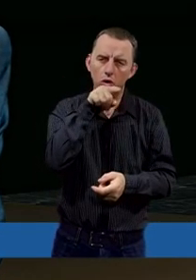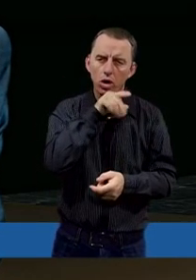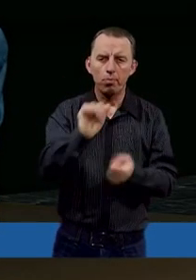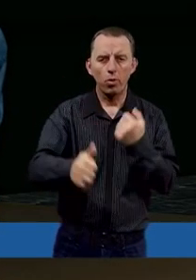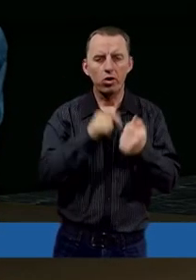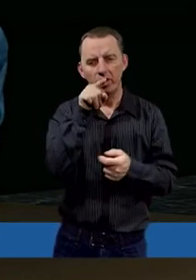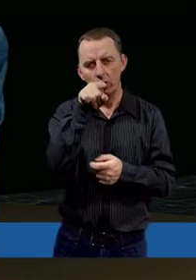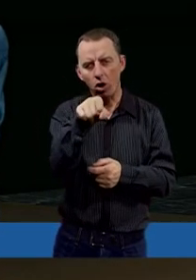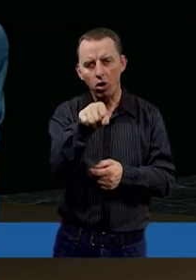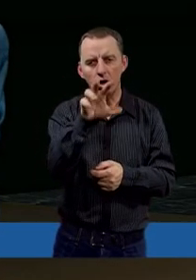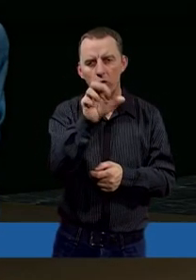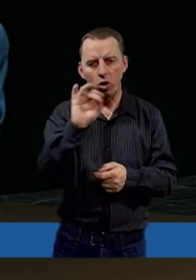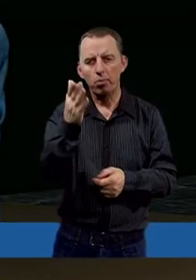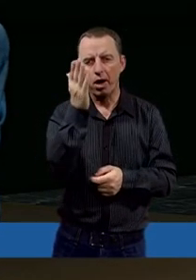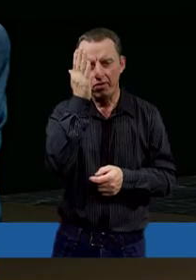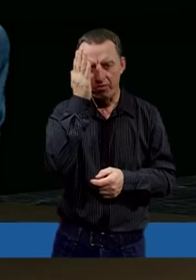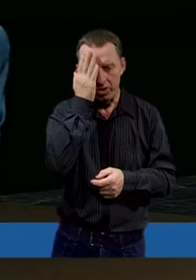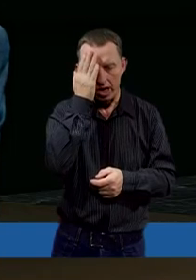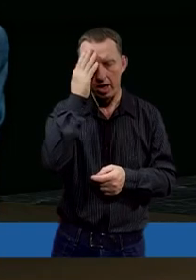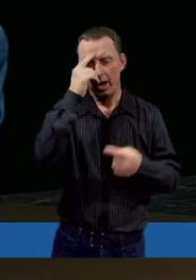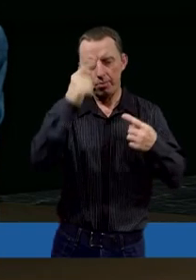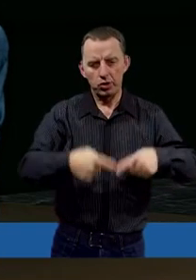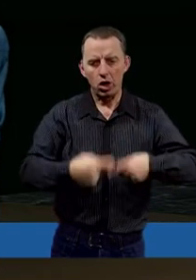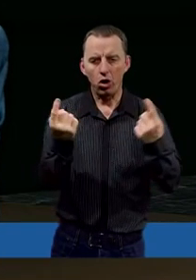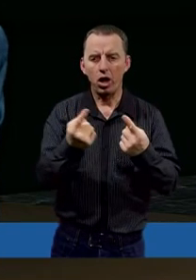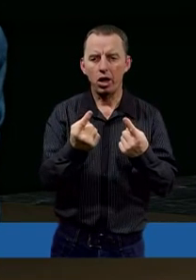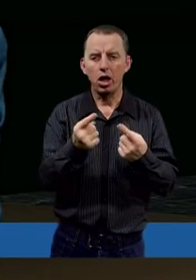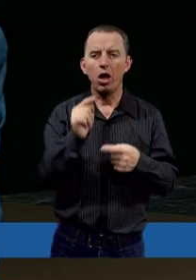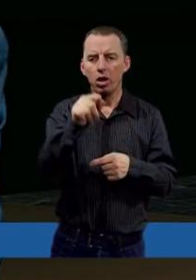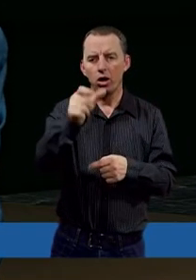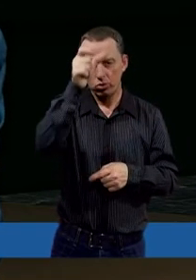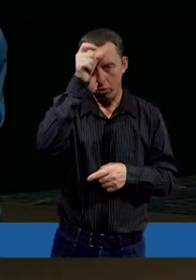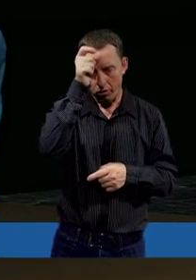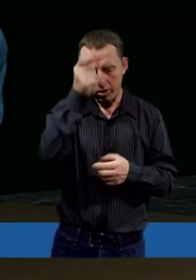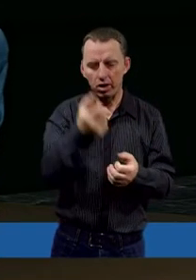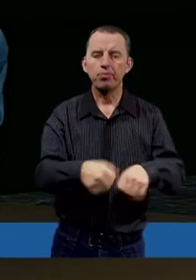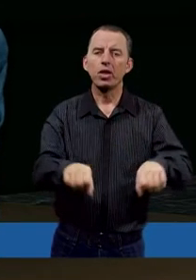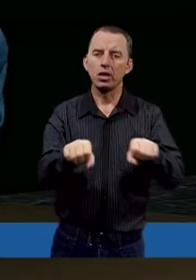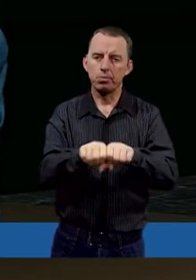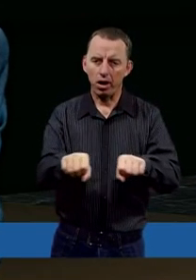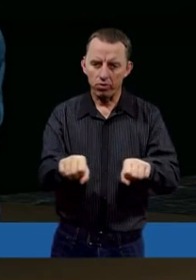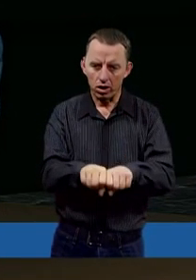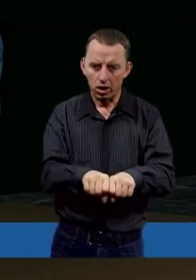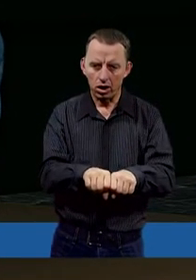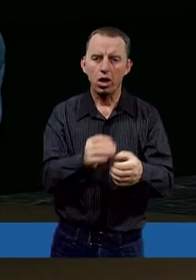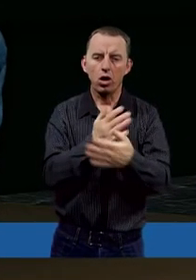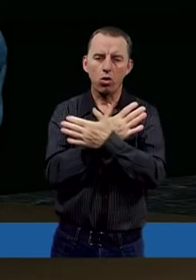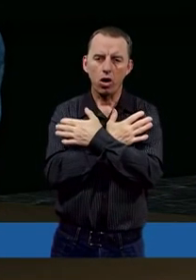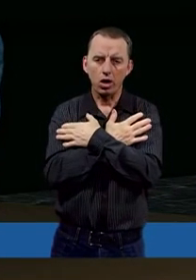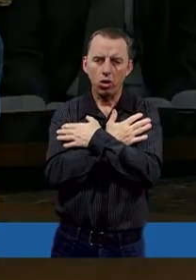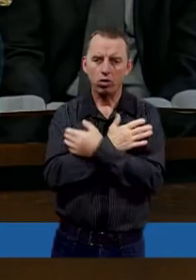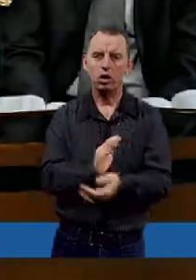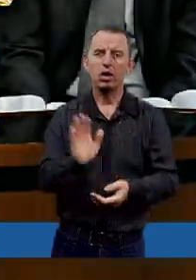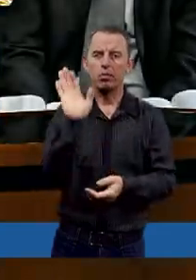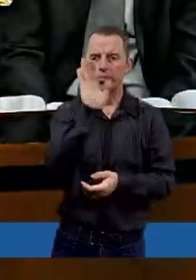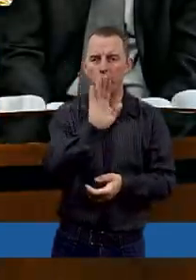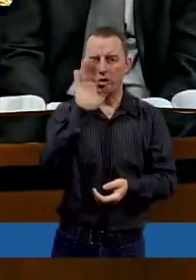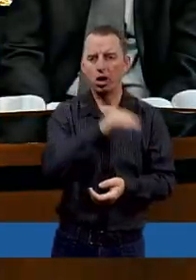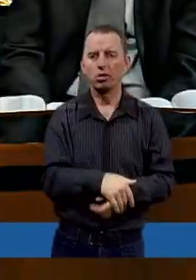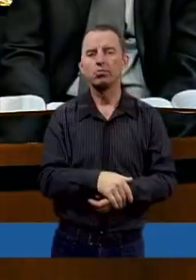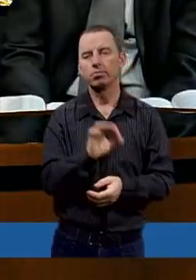on wie i jest przekonany o tym, że jest człowiekiem sprawiedliwym i kochającym Boga.